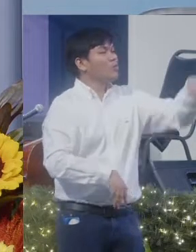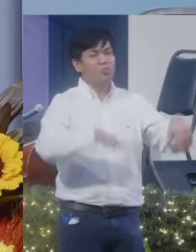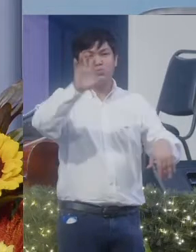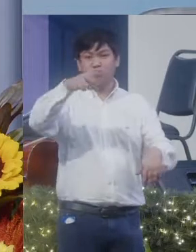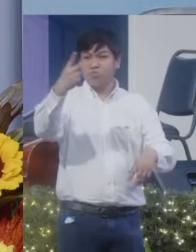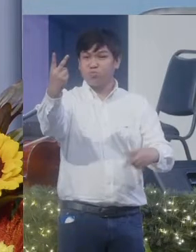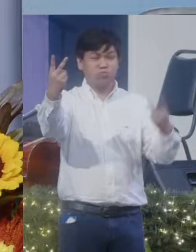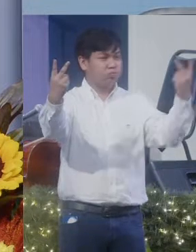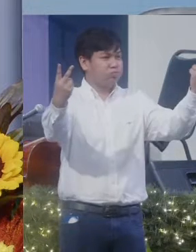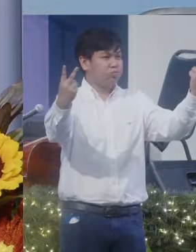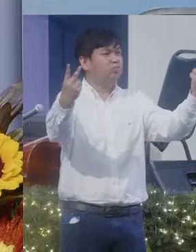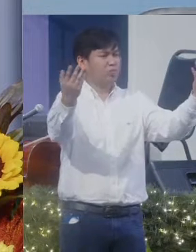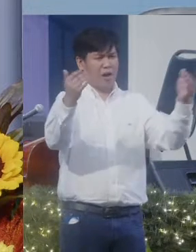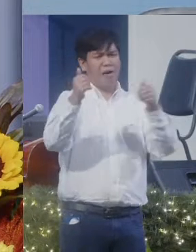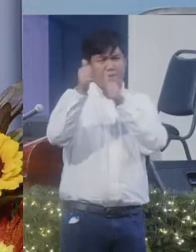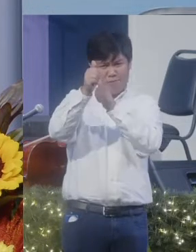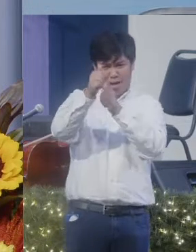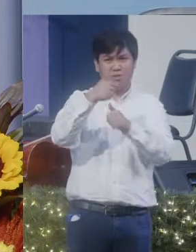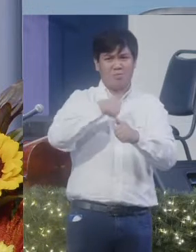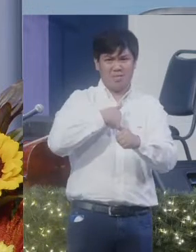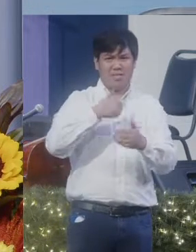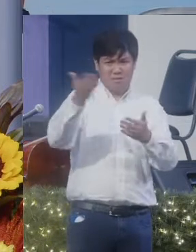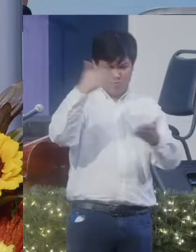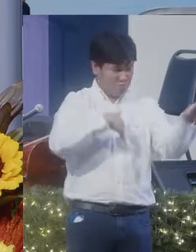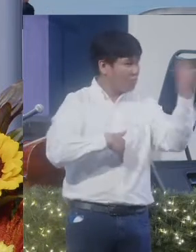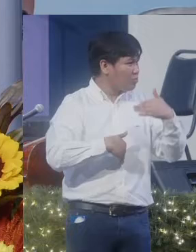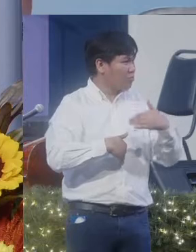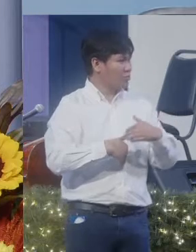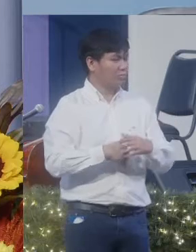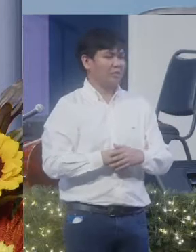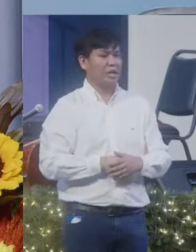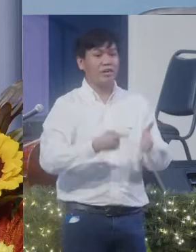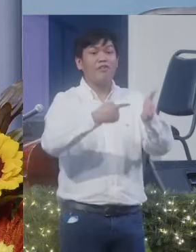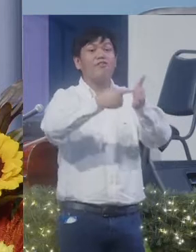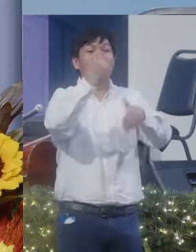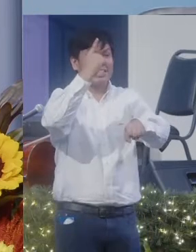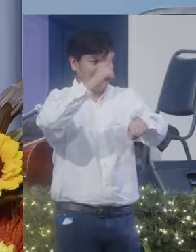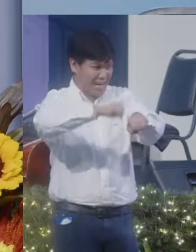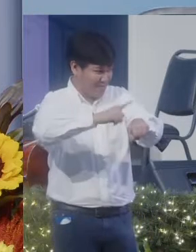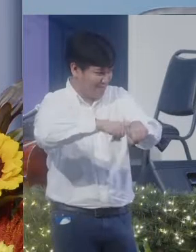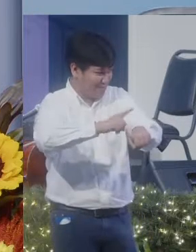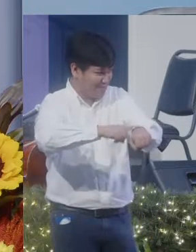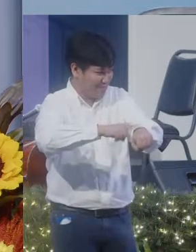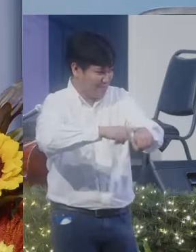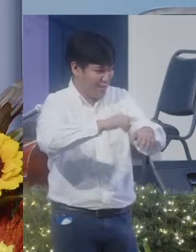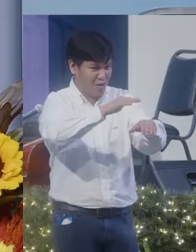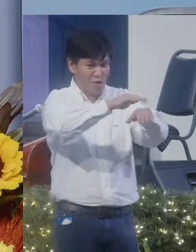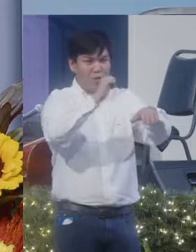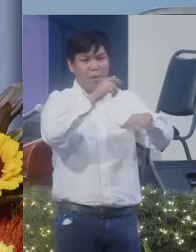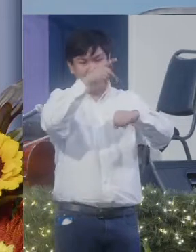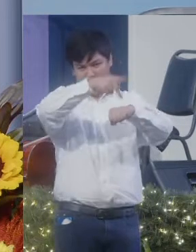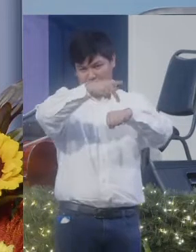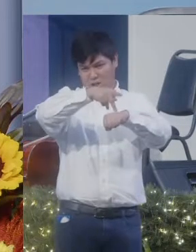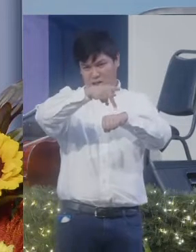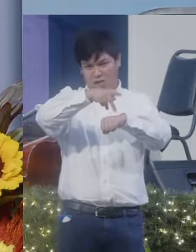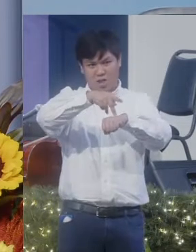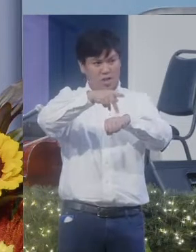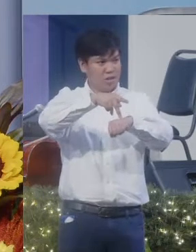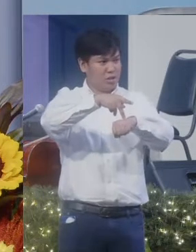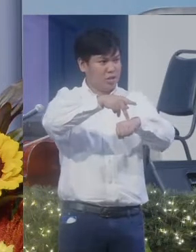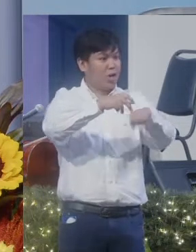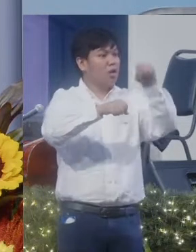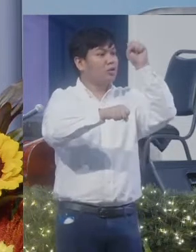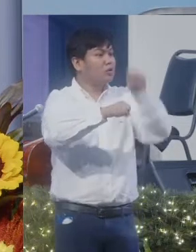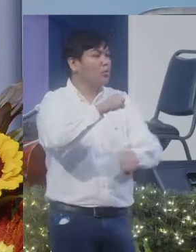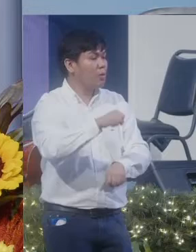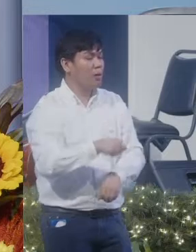men." So, hindi ito ang unang pagtawag kay Simon. So, kilala na ni Simon